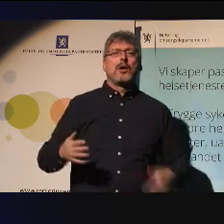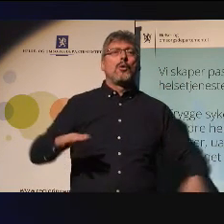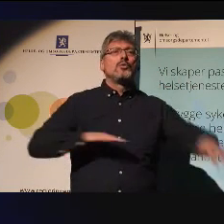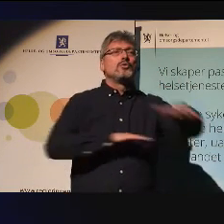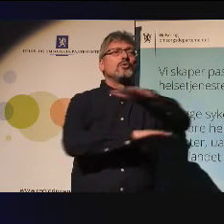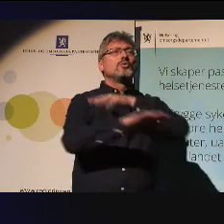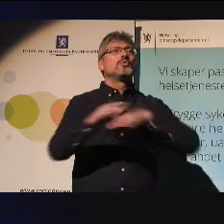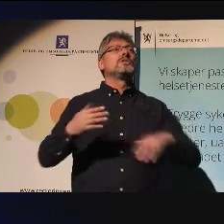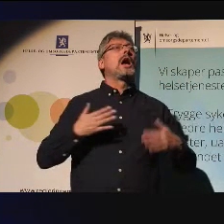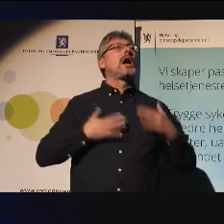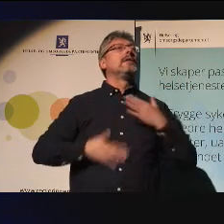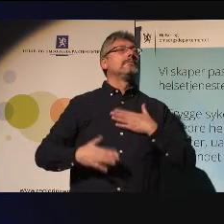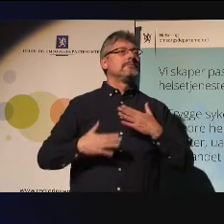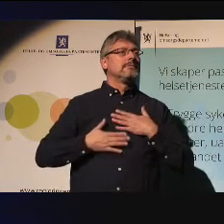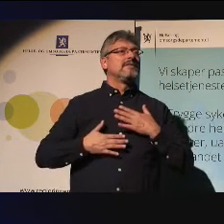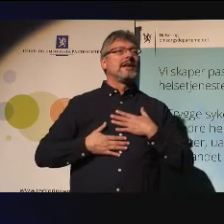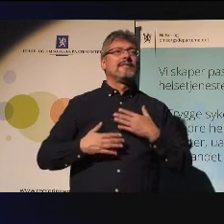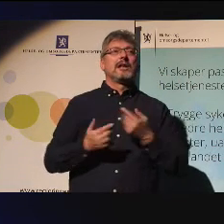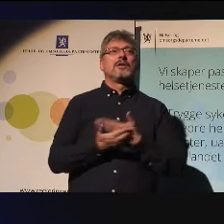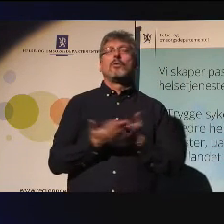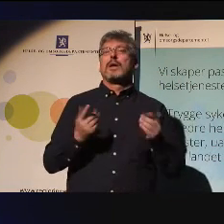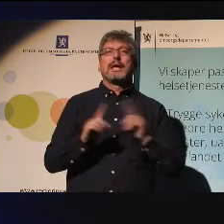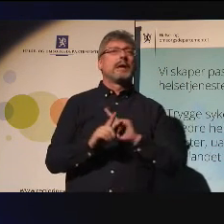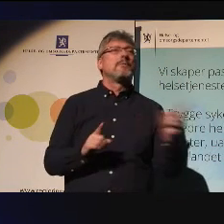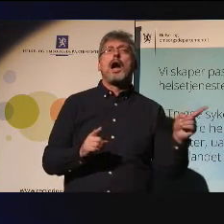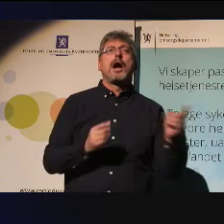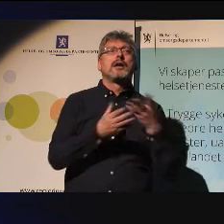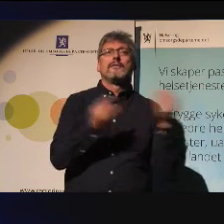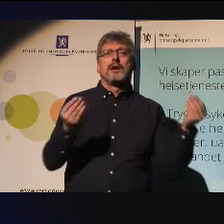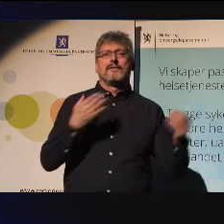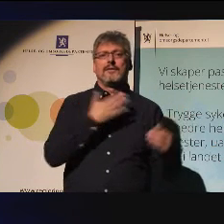velvære, ikke bare fravær av sykdom eller lyter.